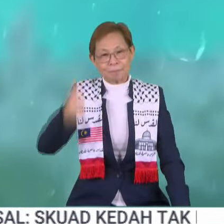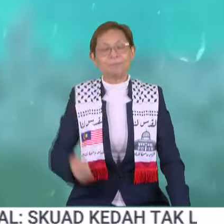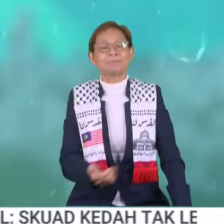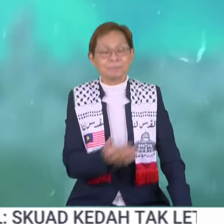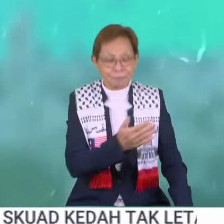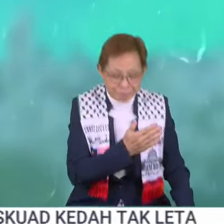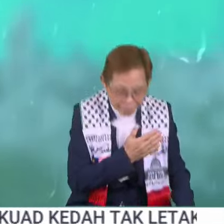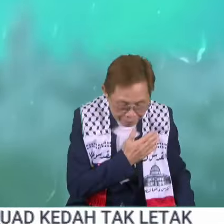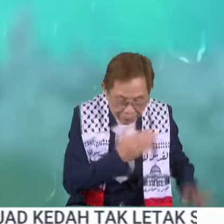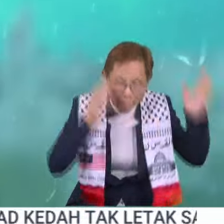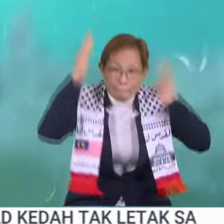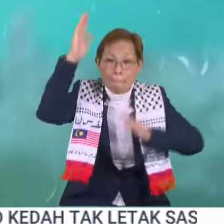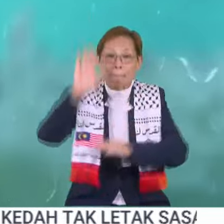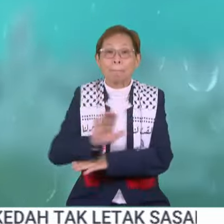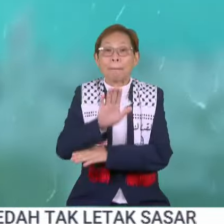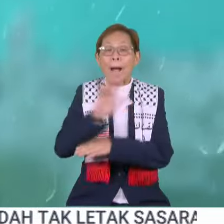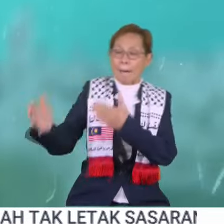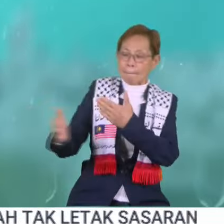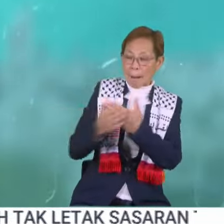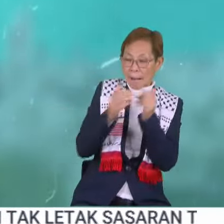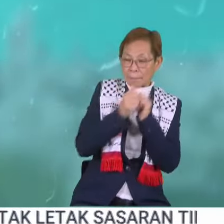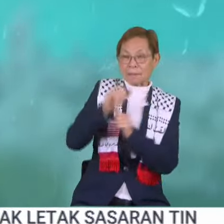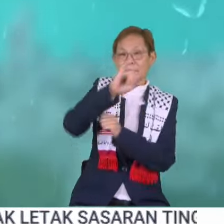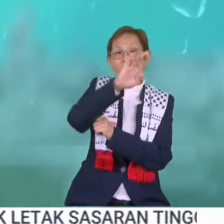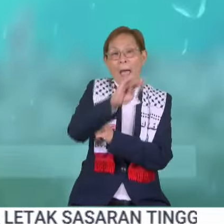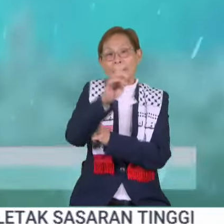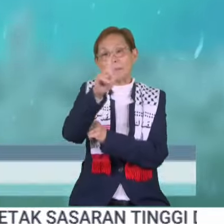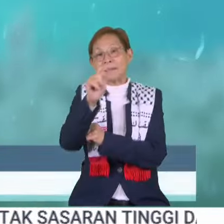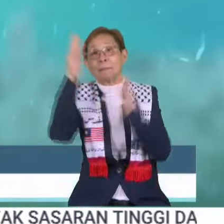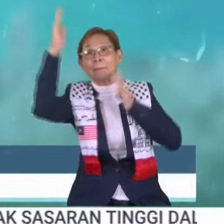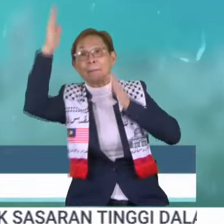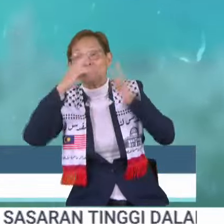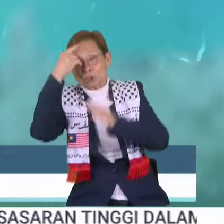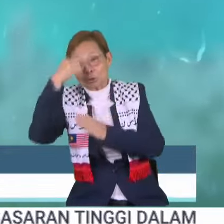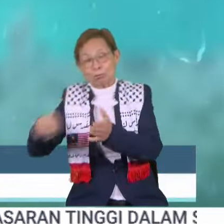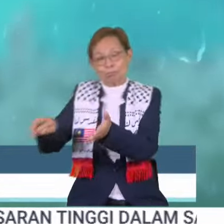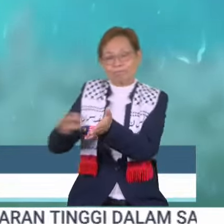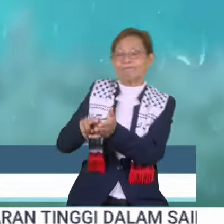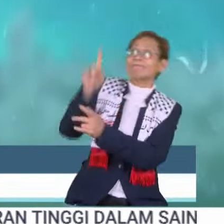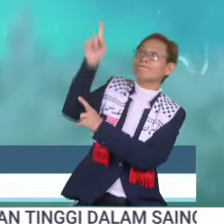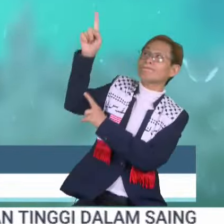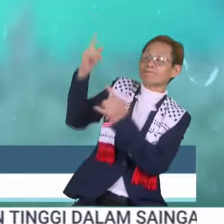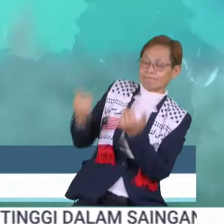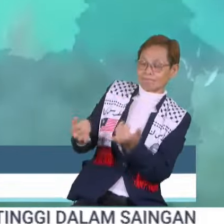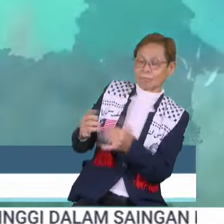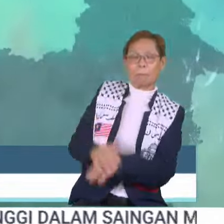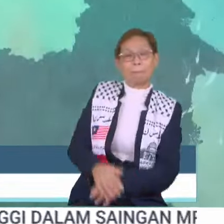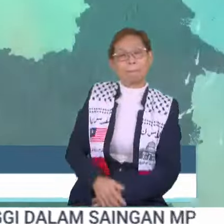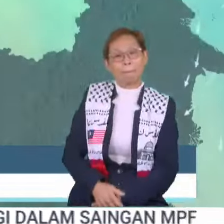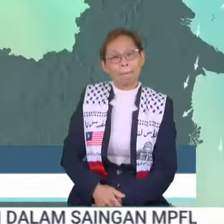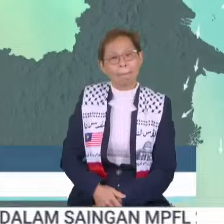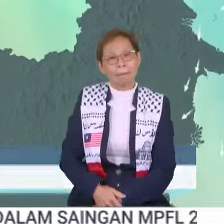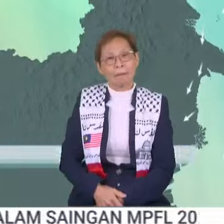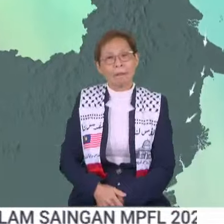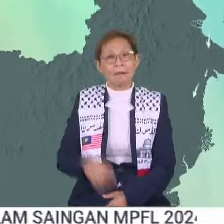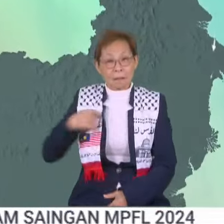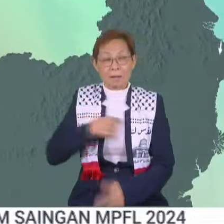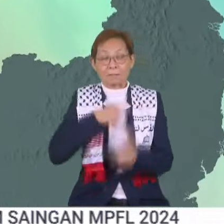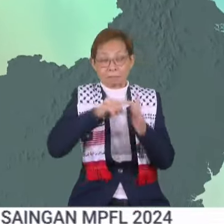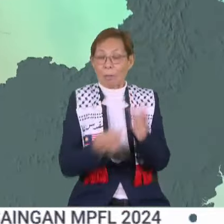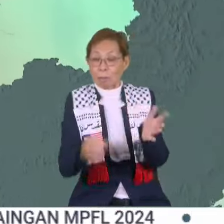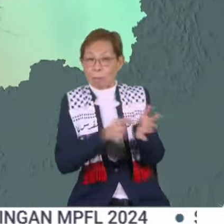Assalamualaikum dan salam Malaysia Madani. Kembali bersama Jabatan Meteorologi Malaysia untuk laporan cuaca terkini. Baik, kita mulakan